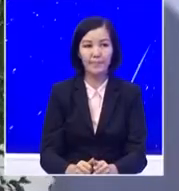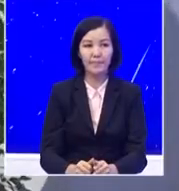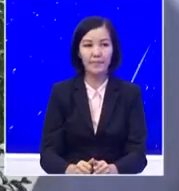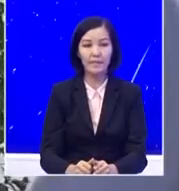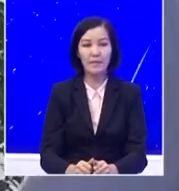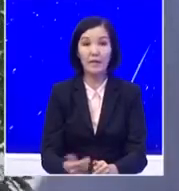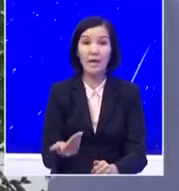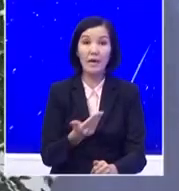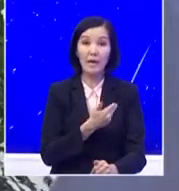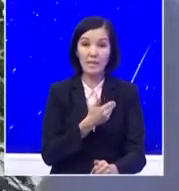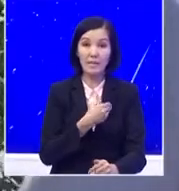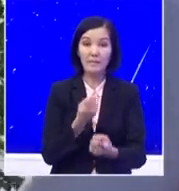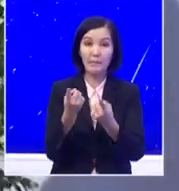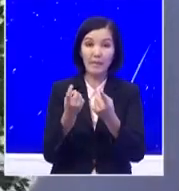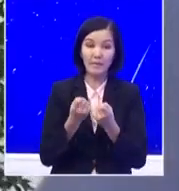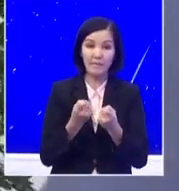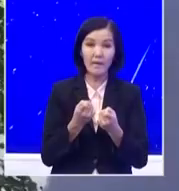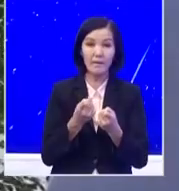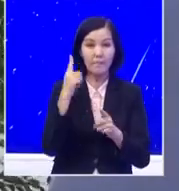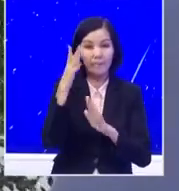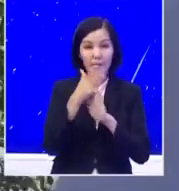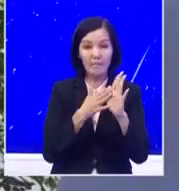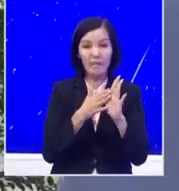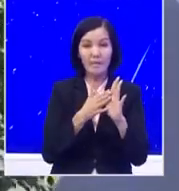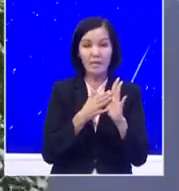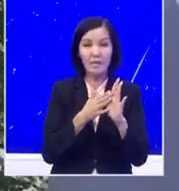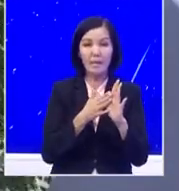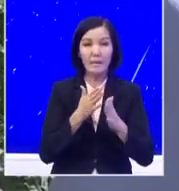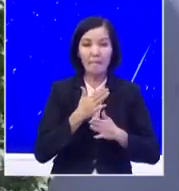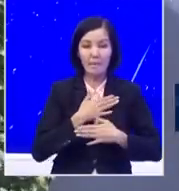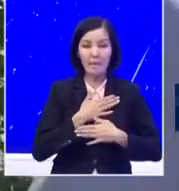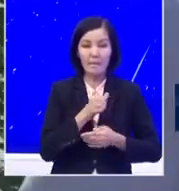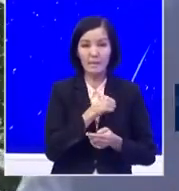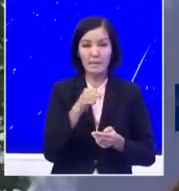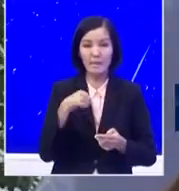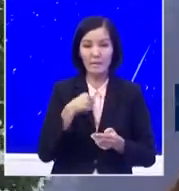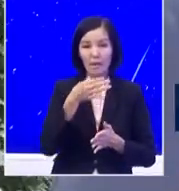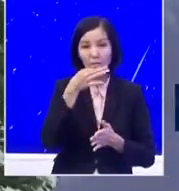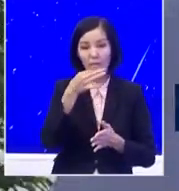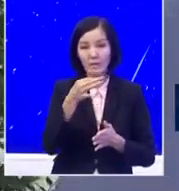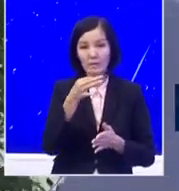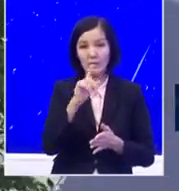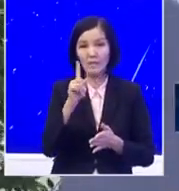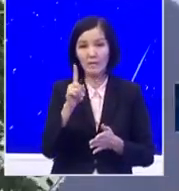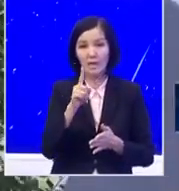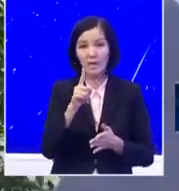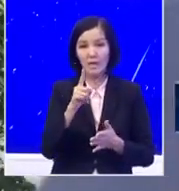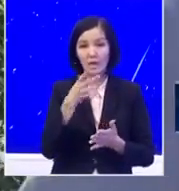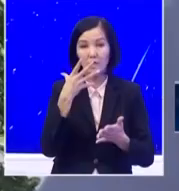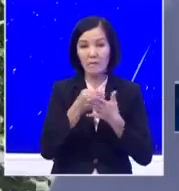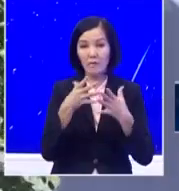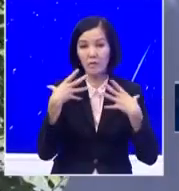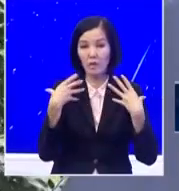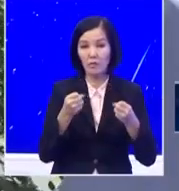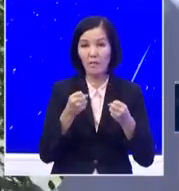Мы хотим призвать граждан к пониманию того, что мы сами несем ответственность за наше здоровье и